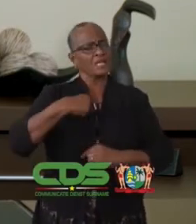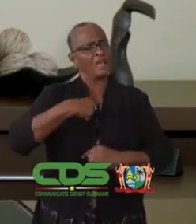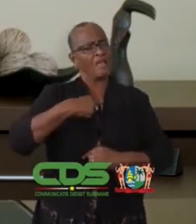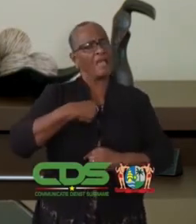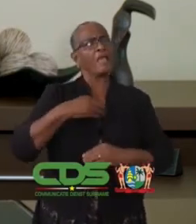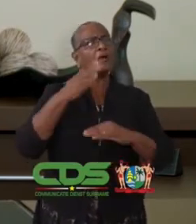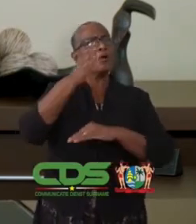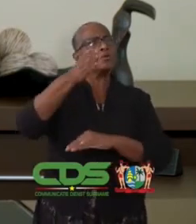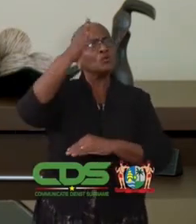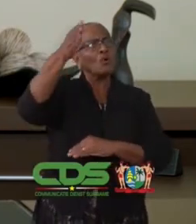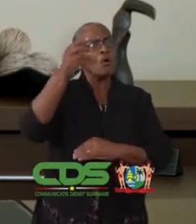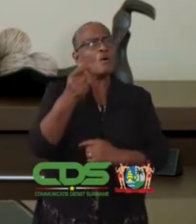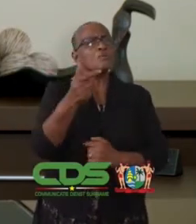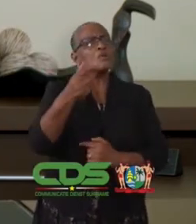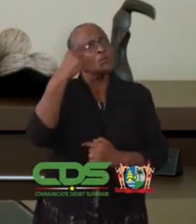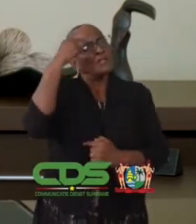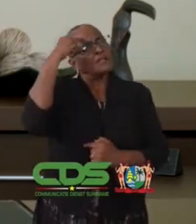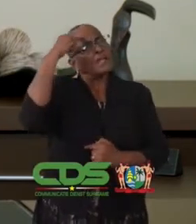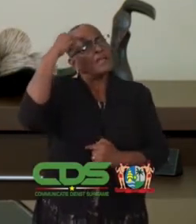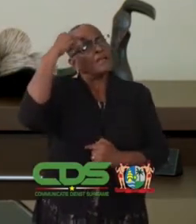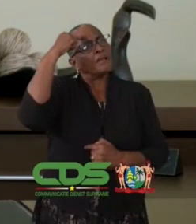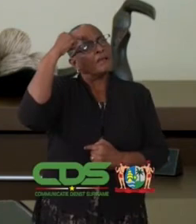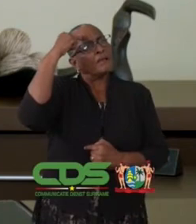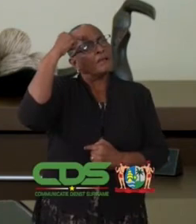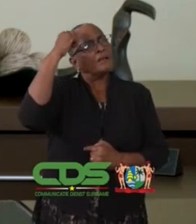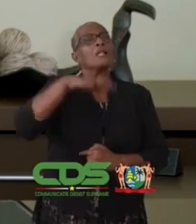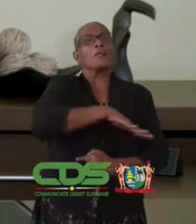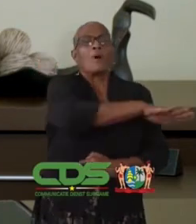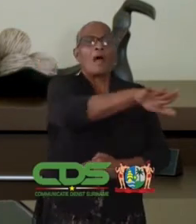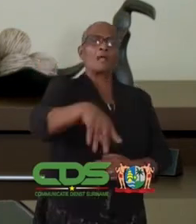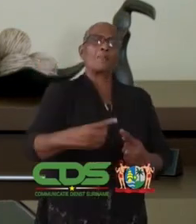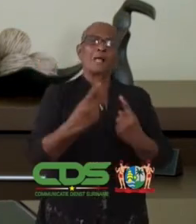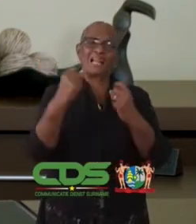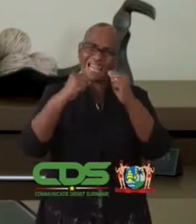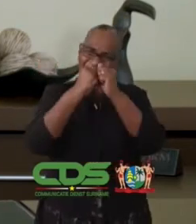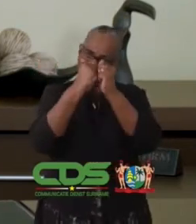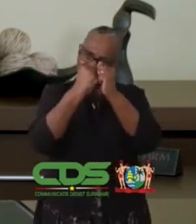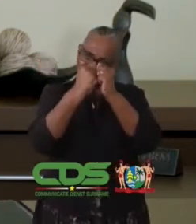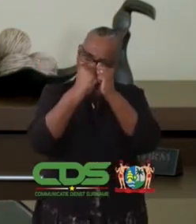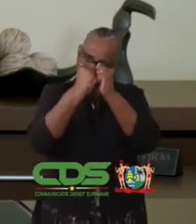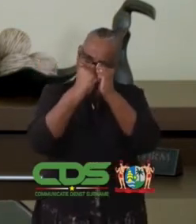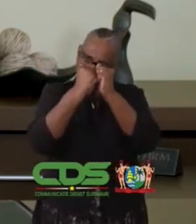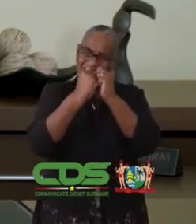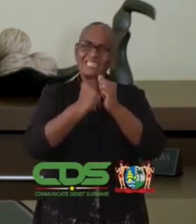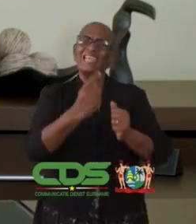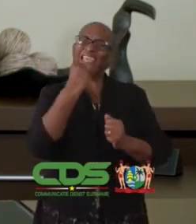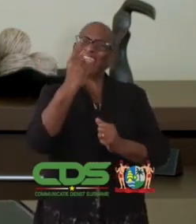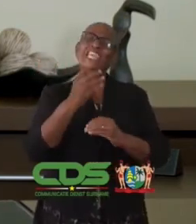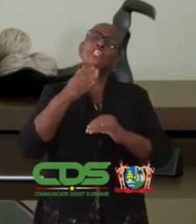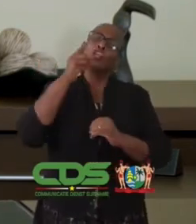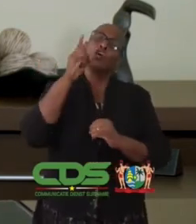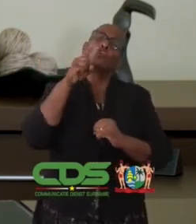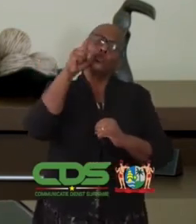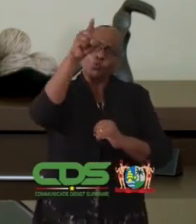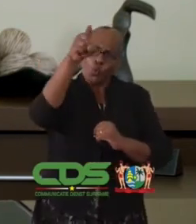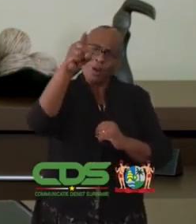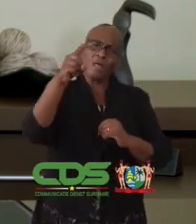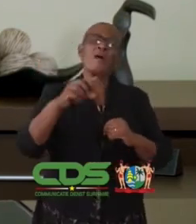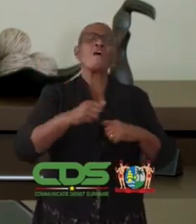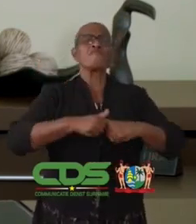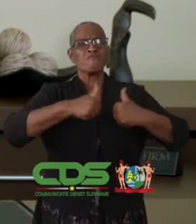onze toekomst. Naar een gedachte dat we allemaal één zijn en samen één doel hebben.